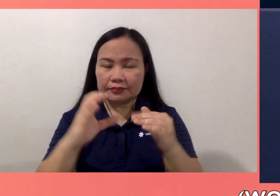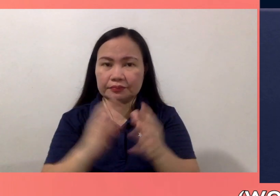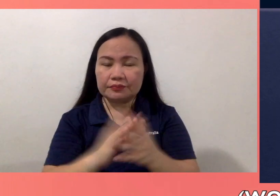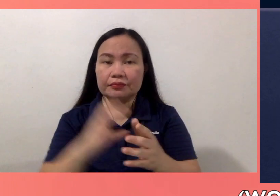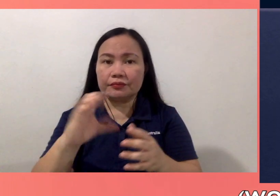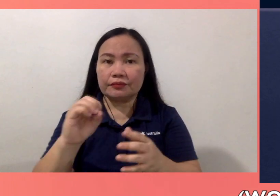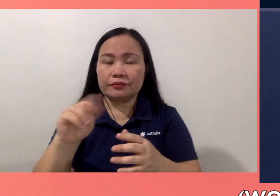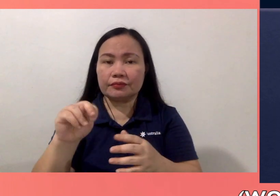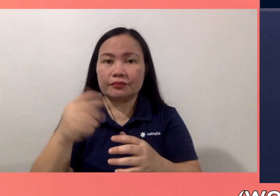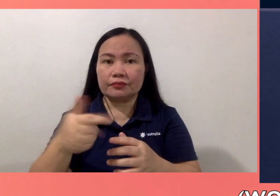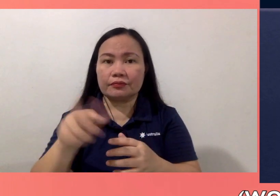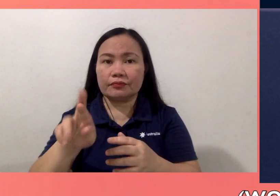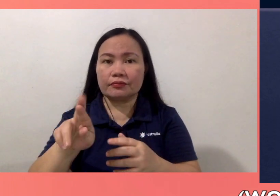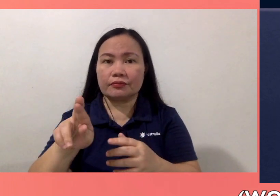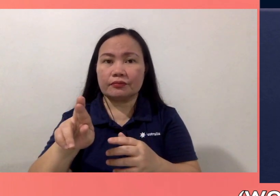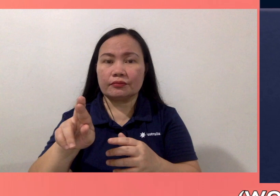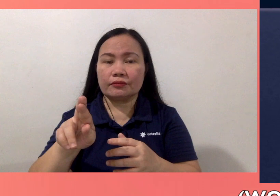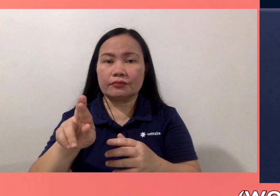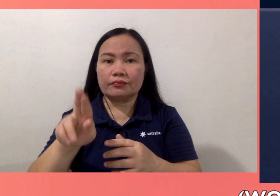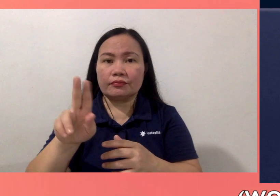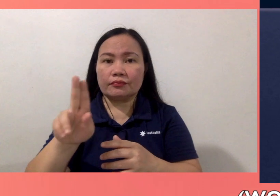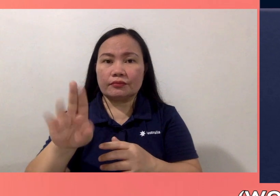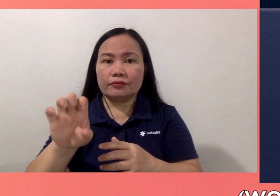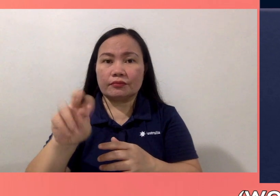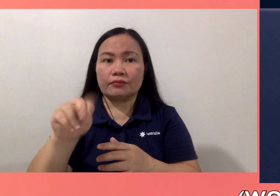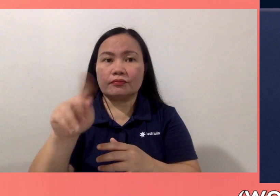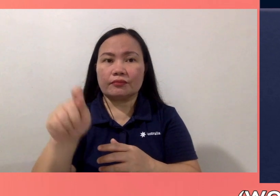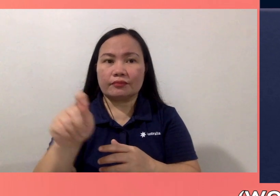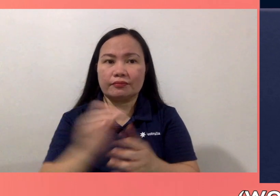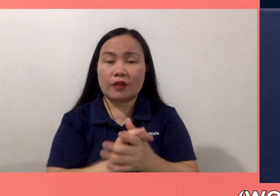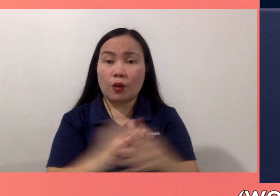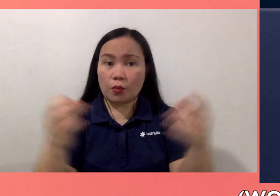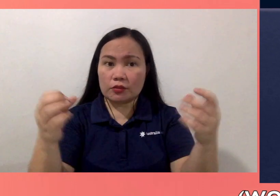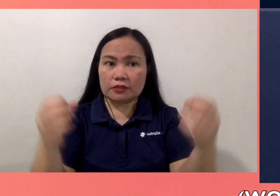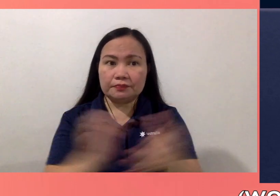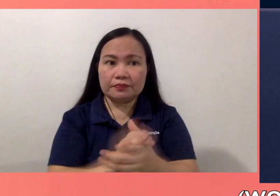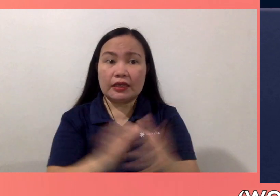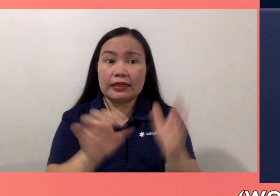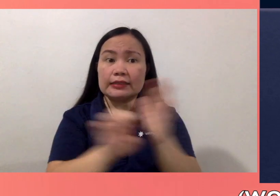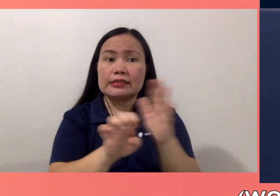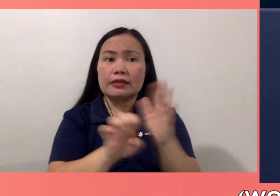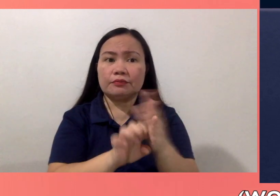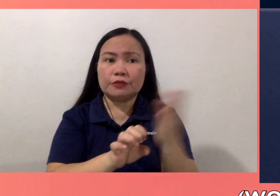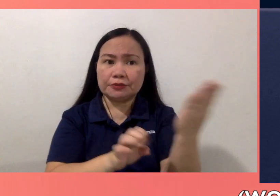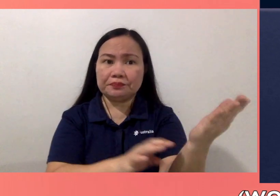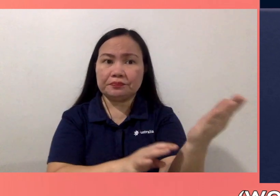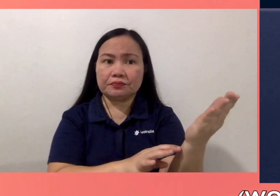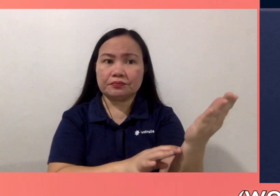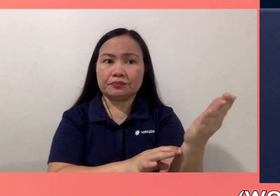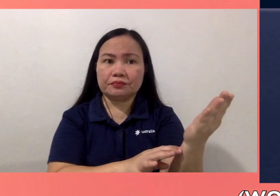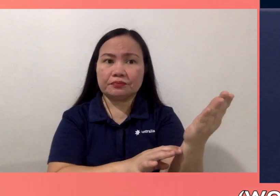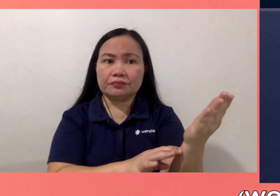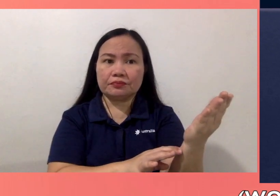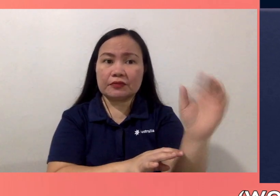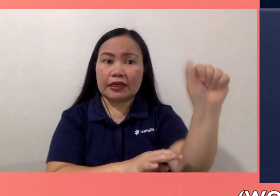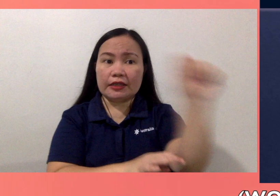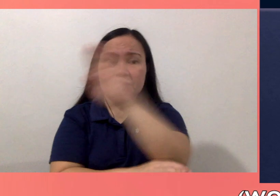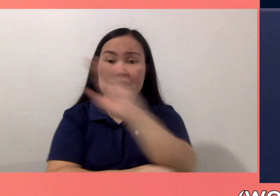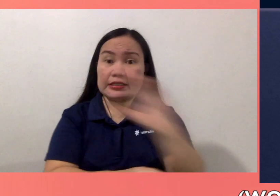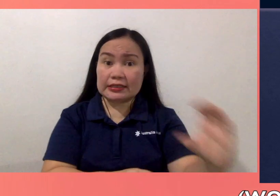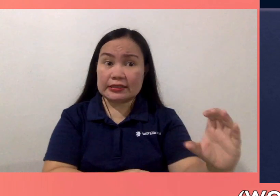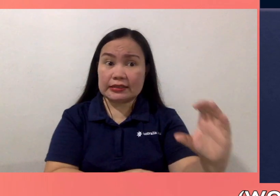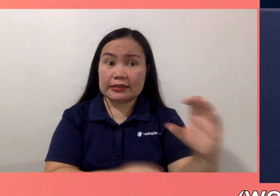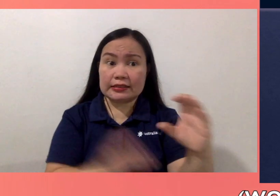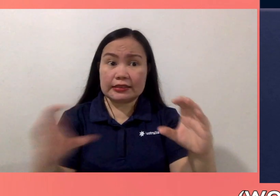pangatlong properties ng parallelogram natin, the opposite angles are congruent. So, for example, quadrilateral